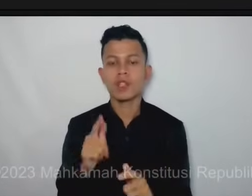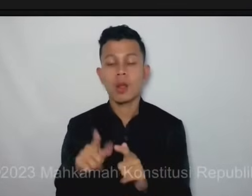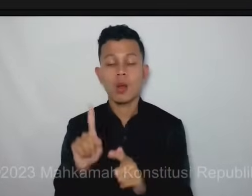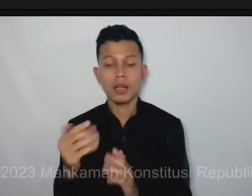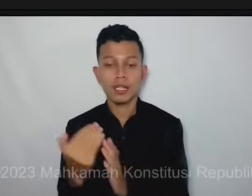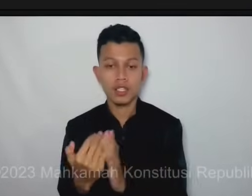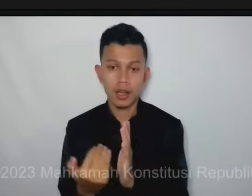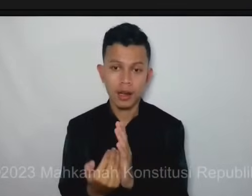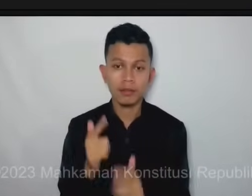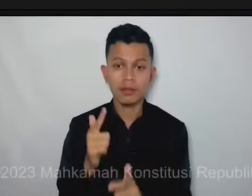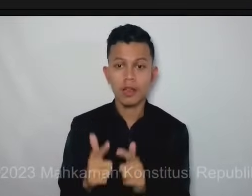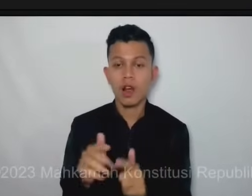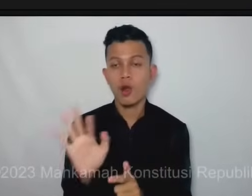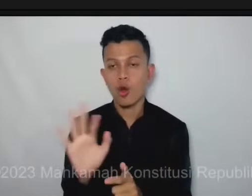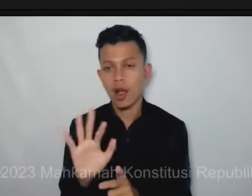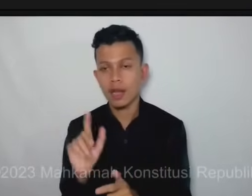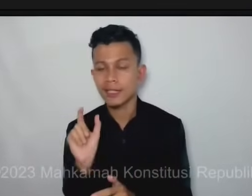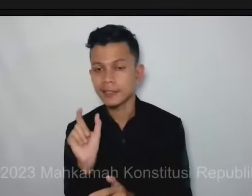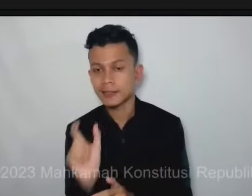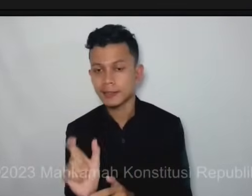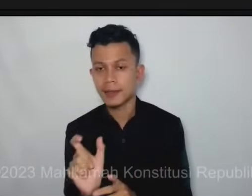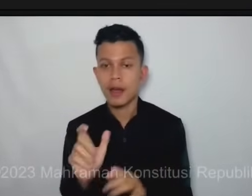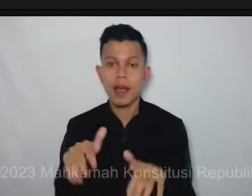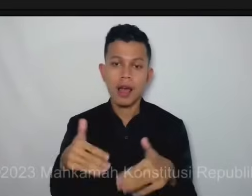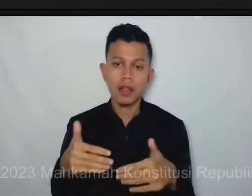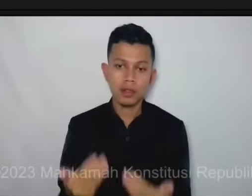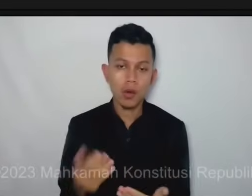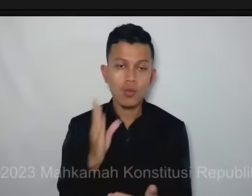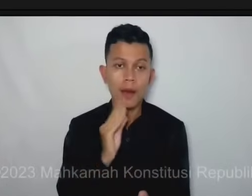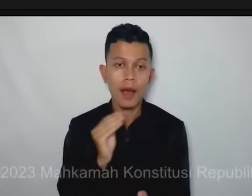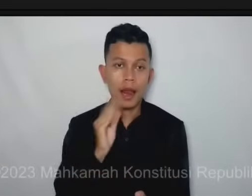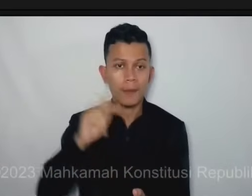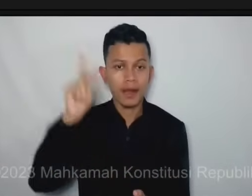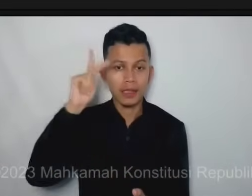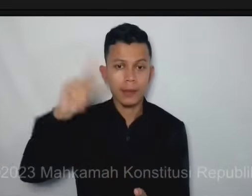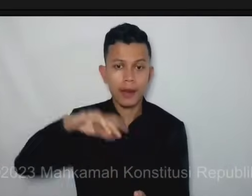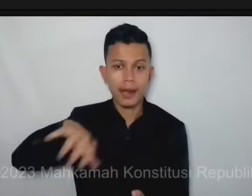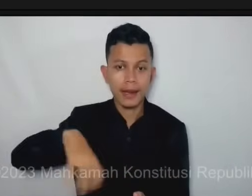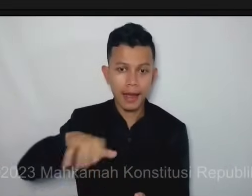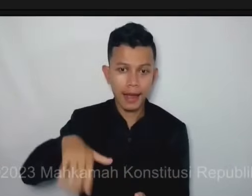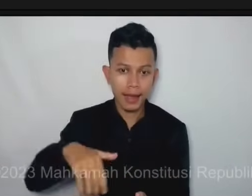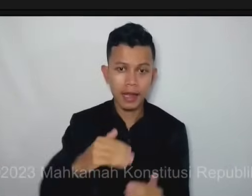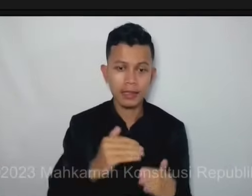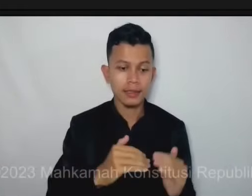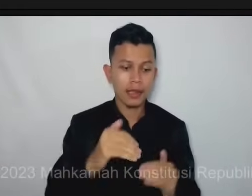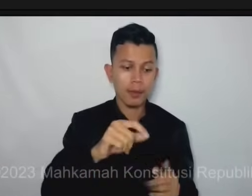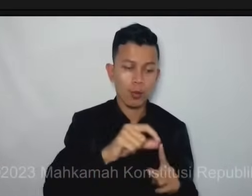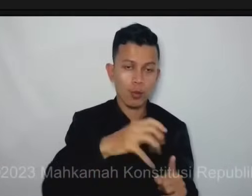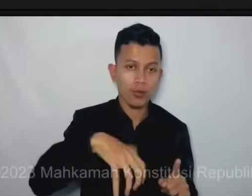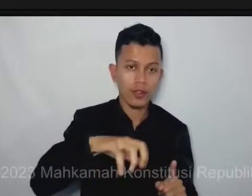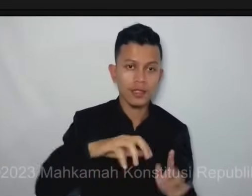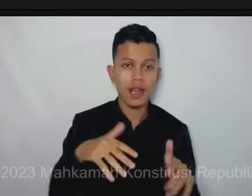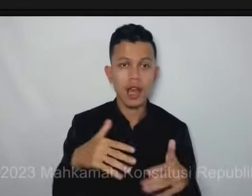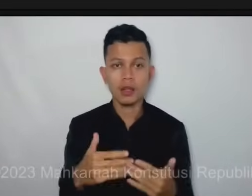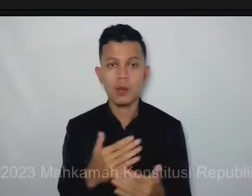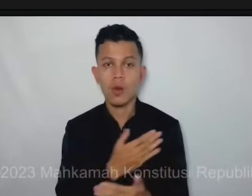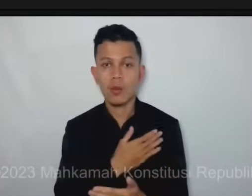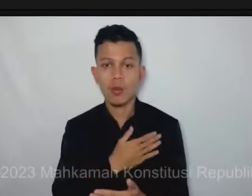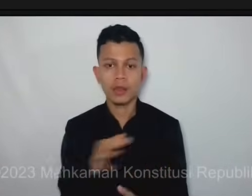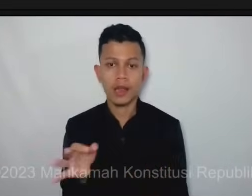tidak dimaknai atau berpengalaman sebagai kepala daerah baik di tingkat provinsi maupun kabupaten